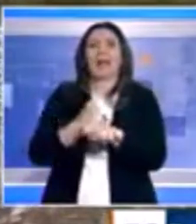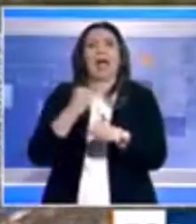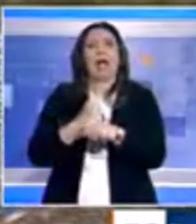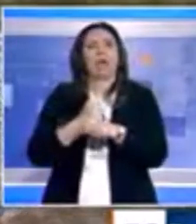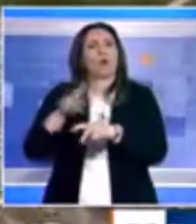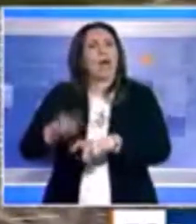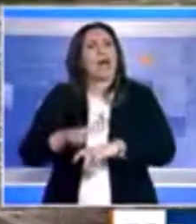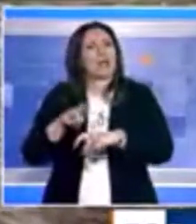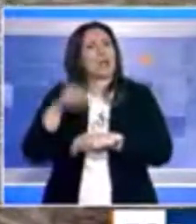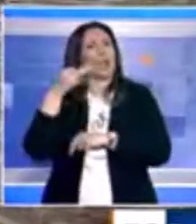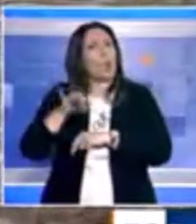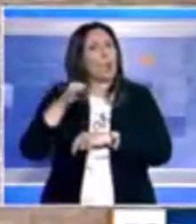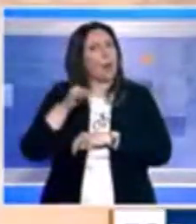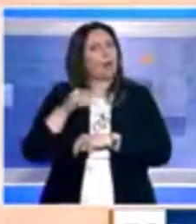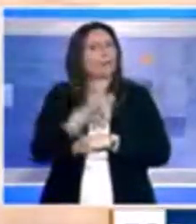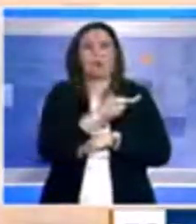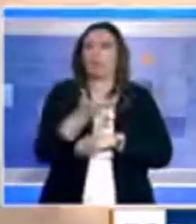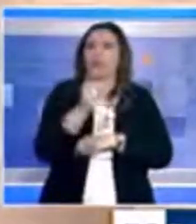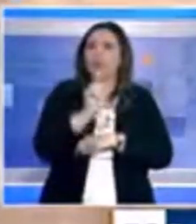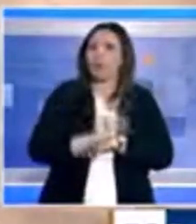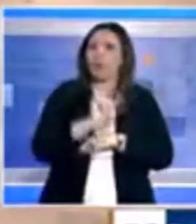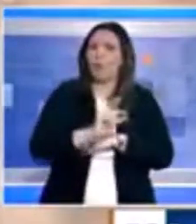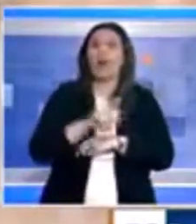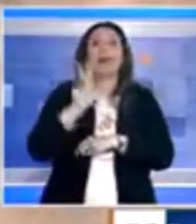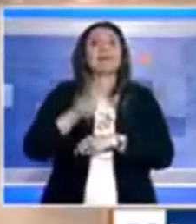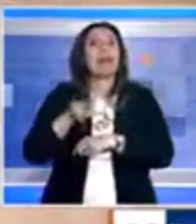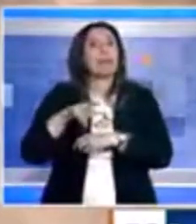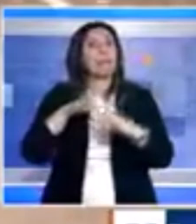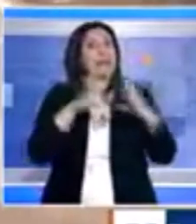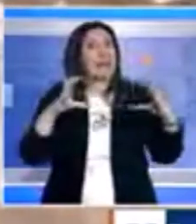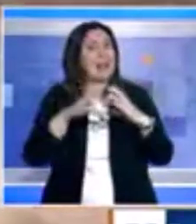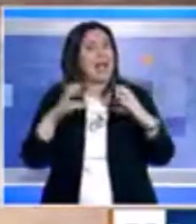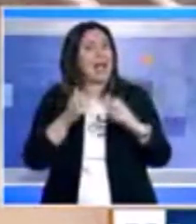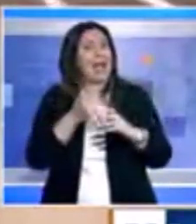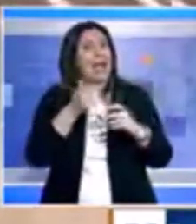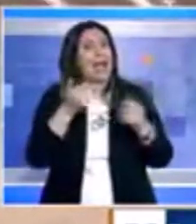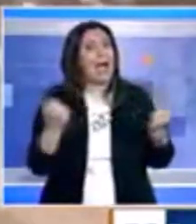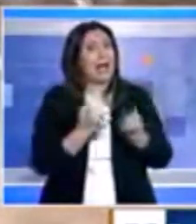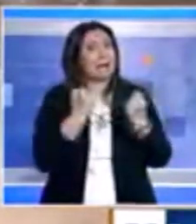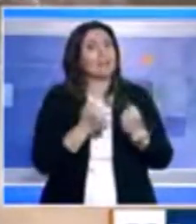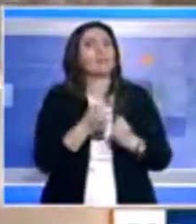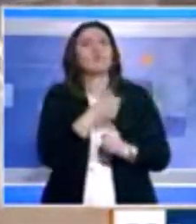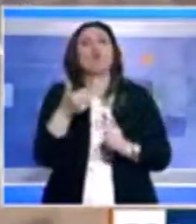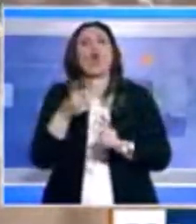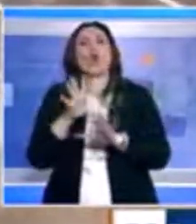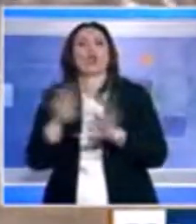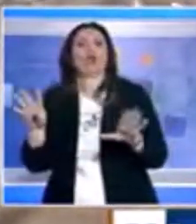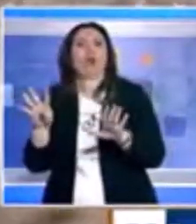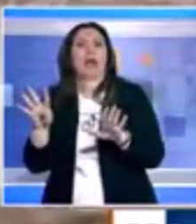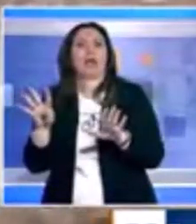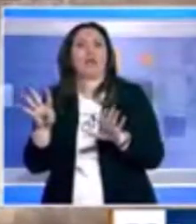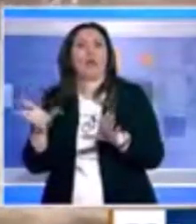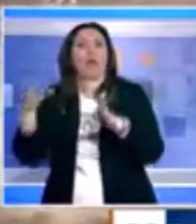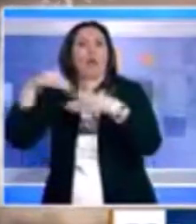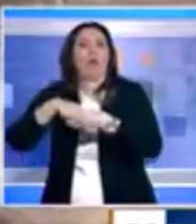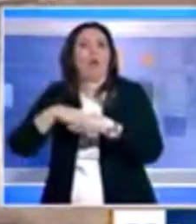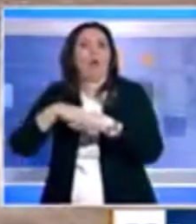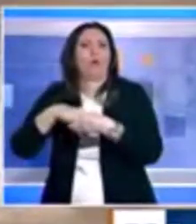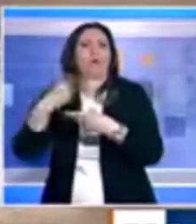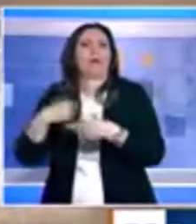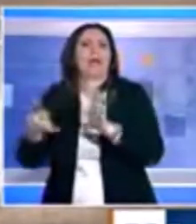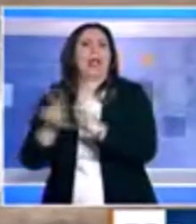sono ancora bassi su circa 3.000 attività in provincia di Potenza solo 19 hanno conquistato questo bollino di